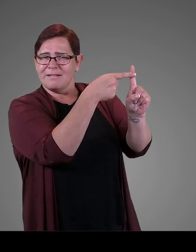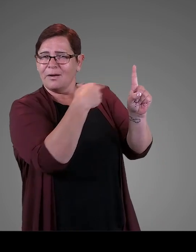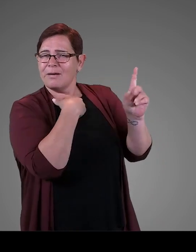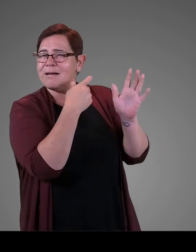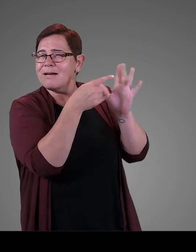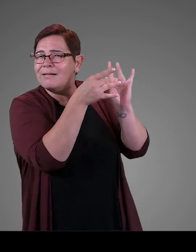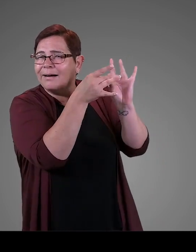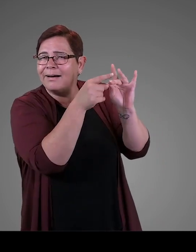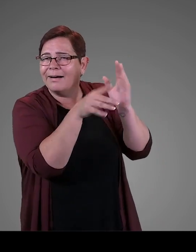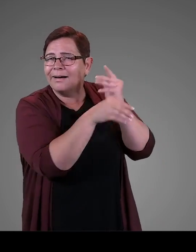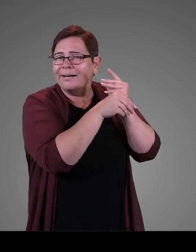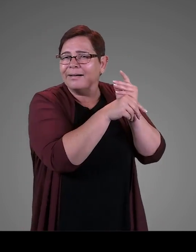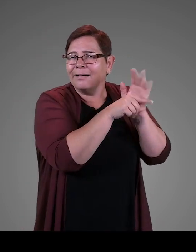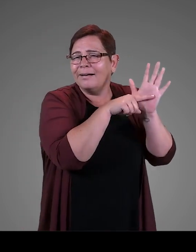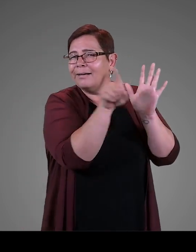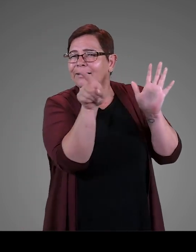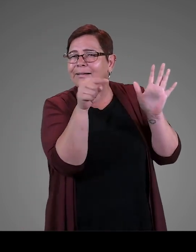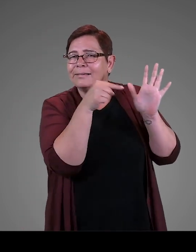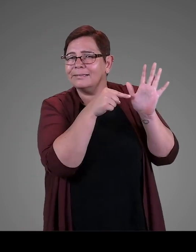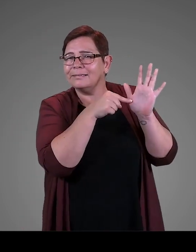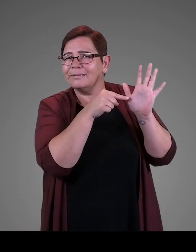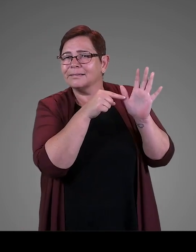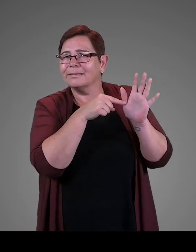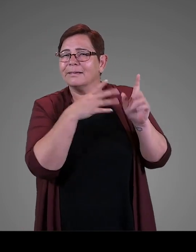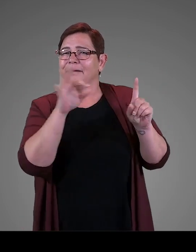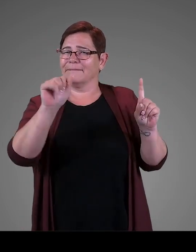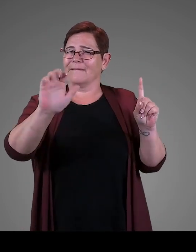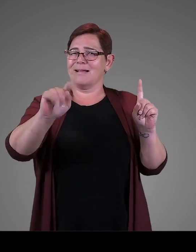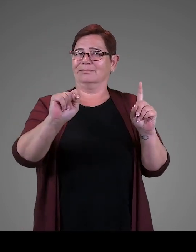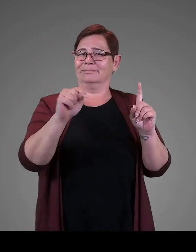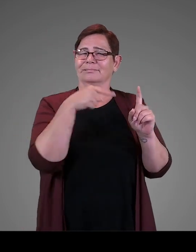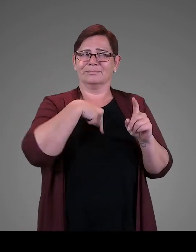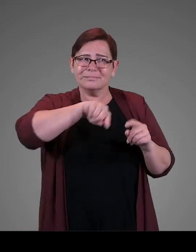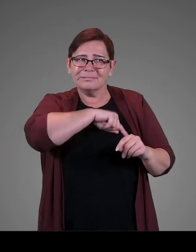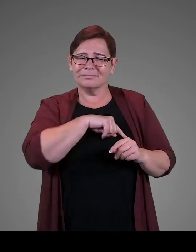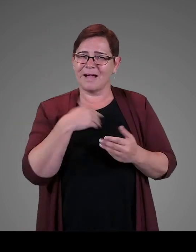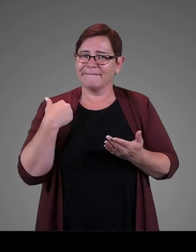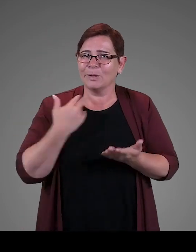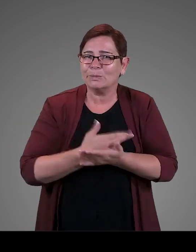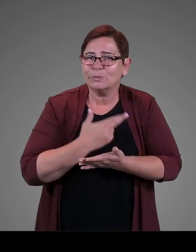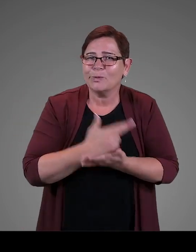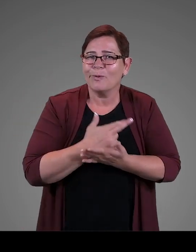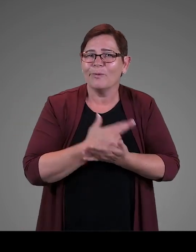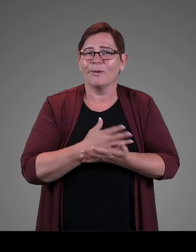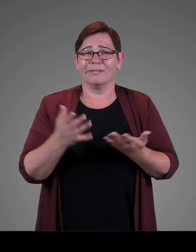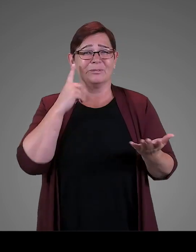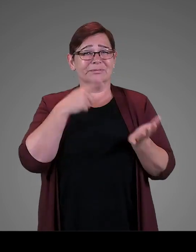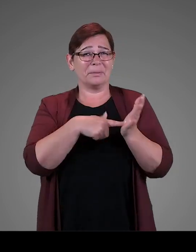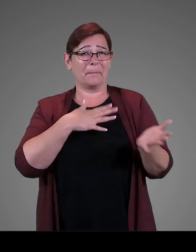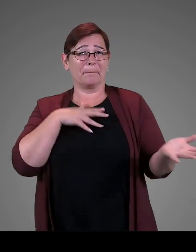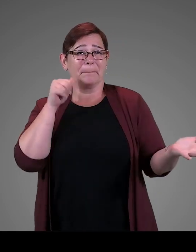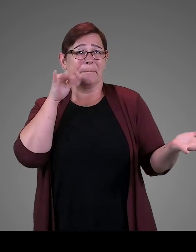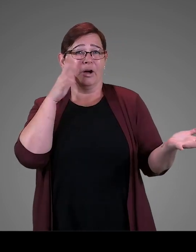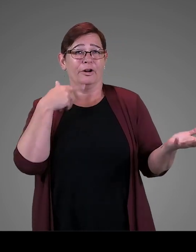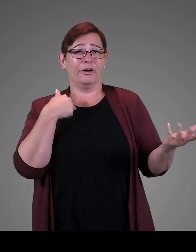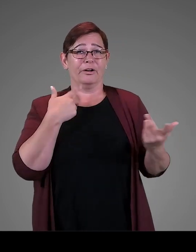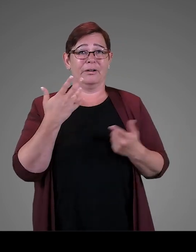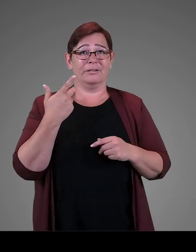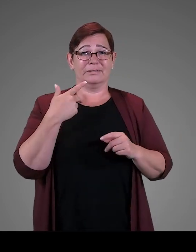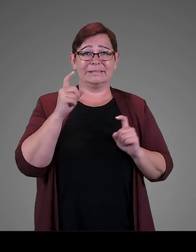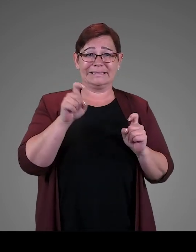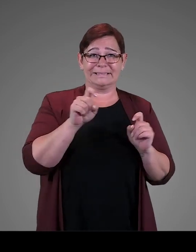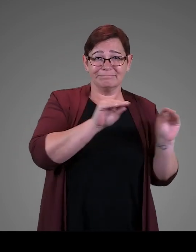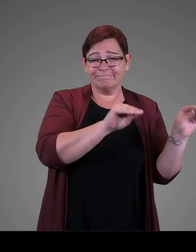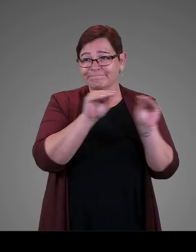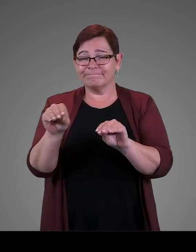Je veux rebondir sur ça un peu, parce que pour moi, c'est le fait qu'on est tous débrouillards. Comme ma mère a besoin de mettre